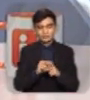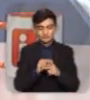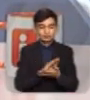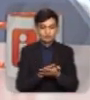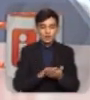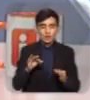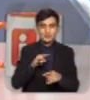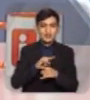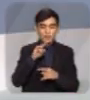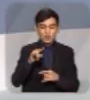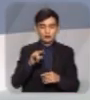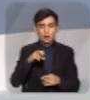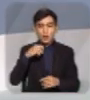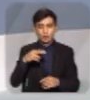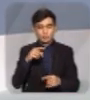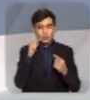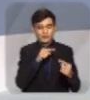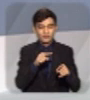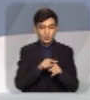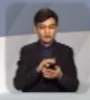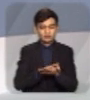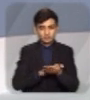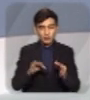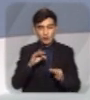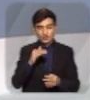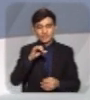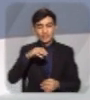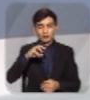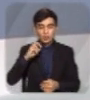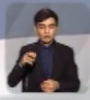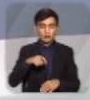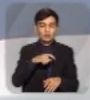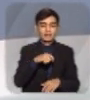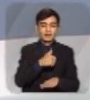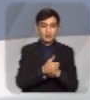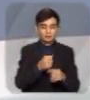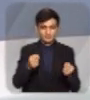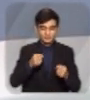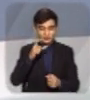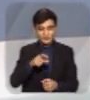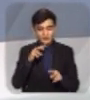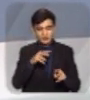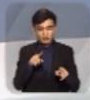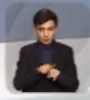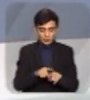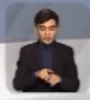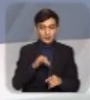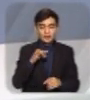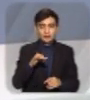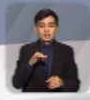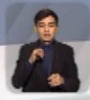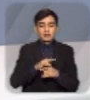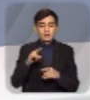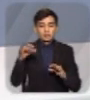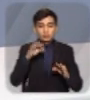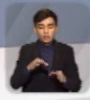обрабатывать самолет противовоздушными жидкостями или не обрабатывать, принимает командир, исходя из состояния поверхностей самолета. Да?